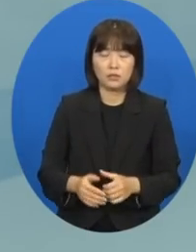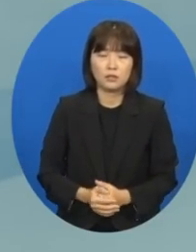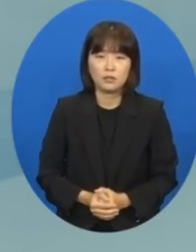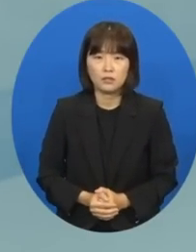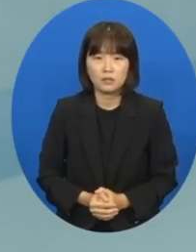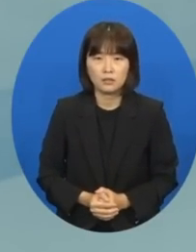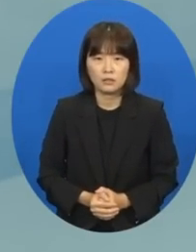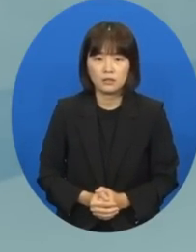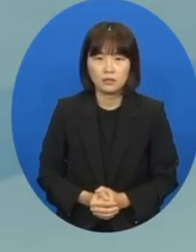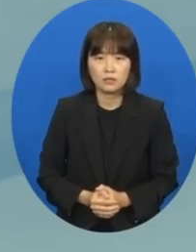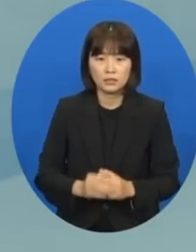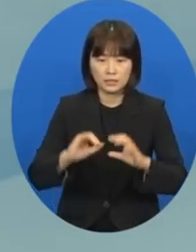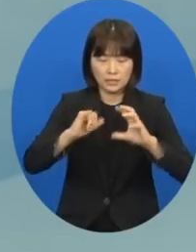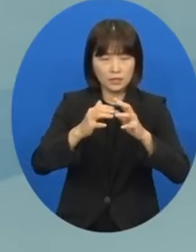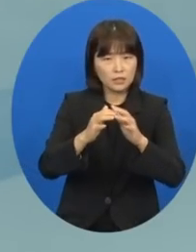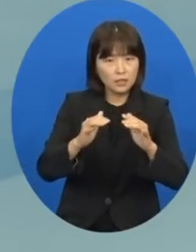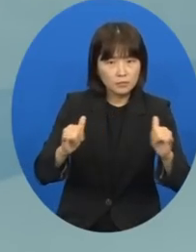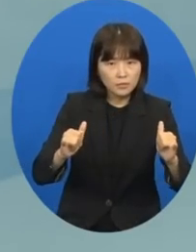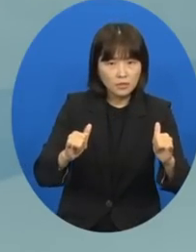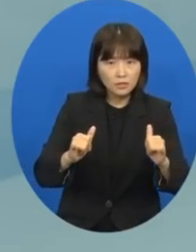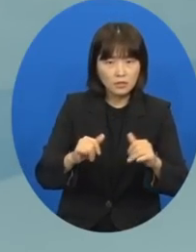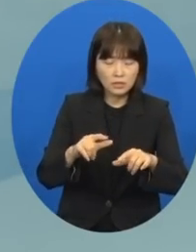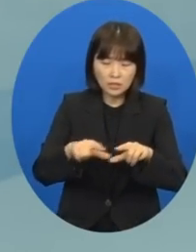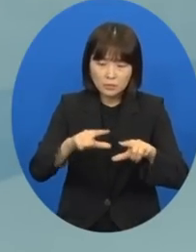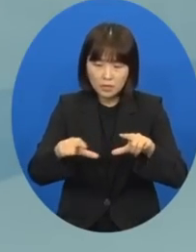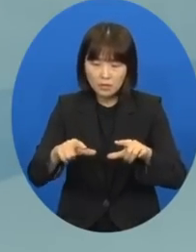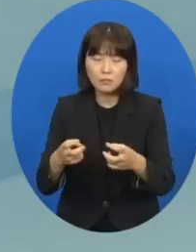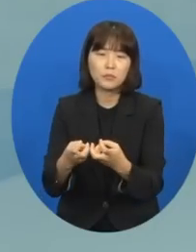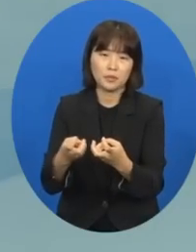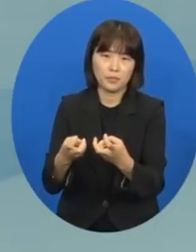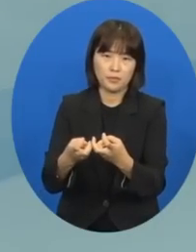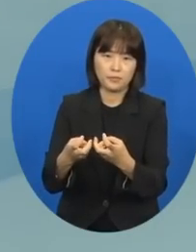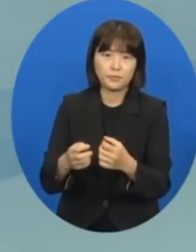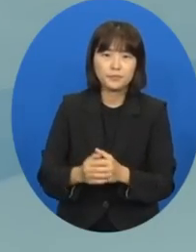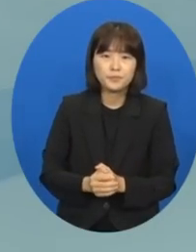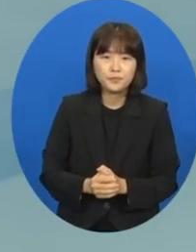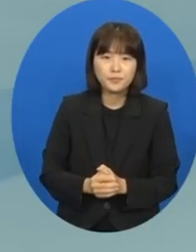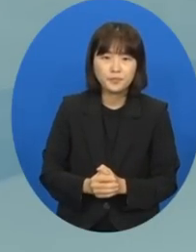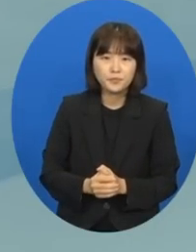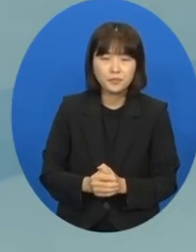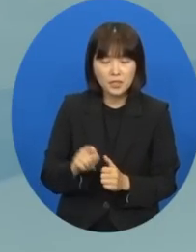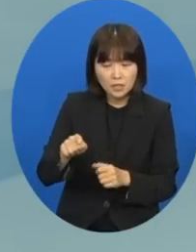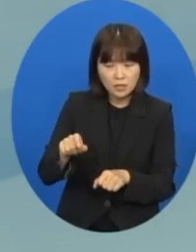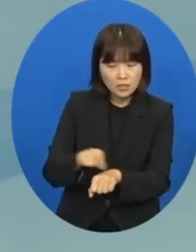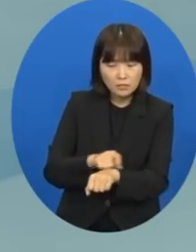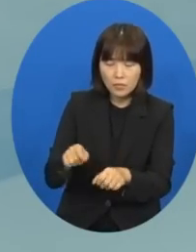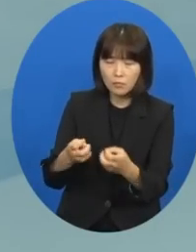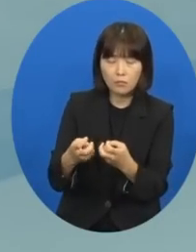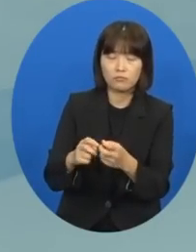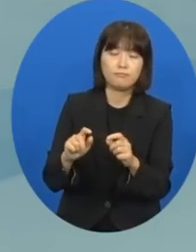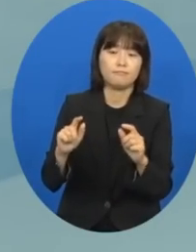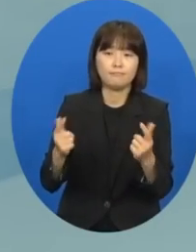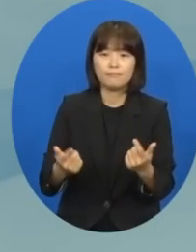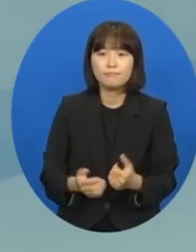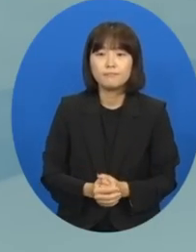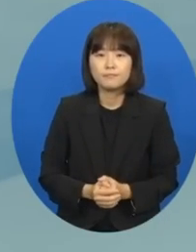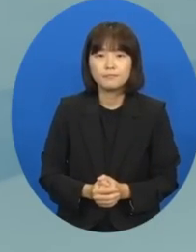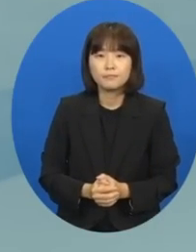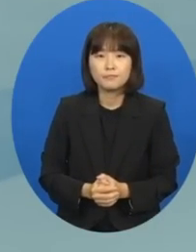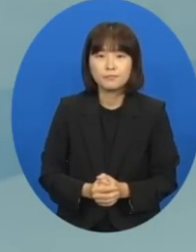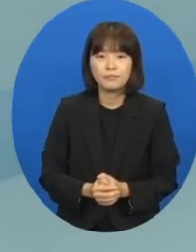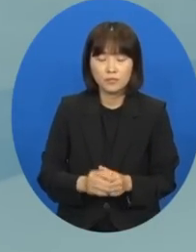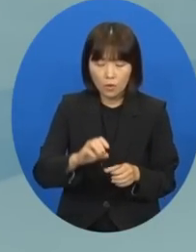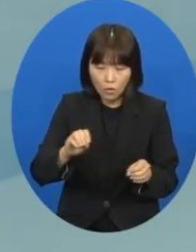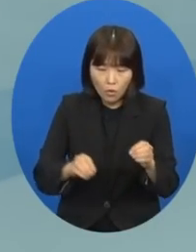것이었어요. 세상 사람들이 흔히 취하는 방식이었습니다. 다시 말해 이것이 뭐 특별한 게 아니었다는 거예요. 오히려 이상한